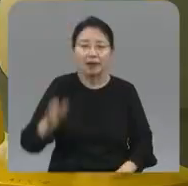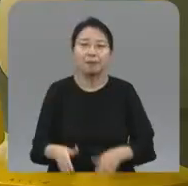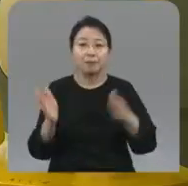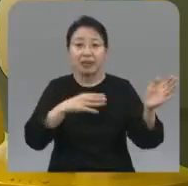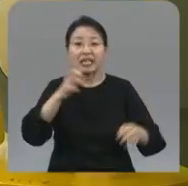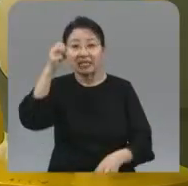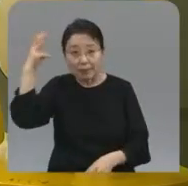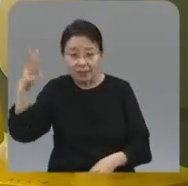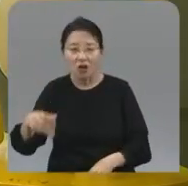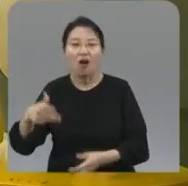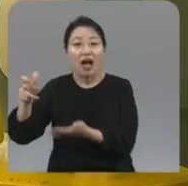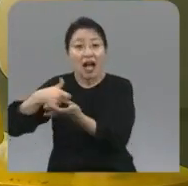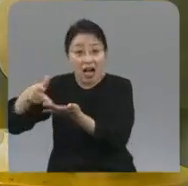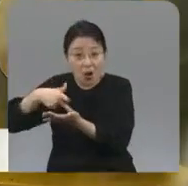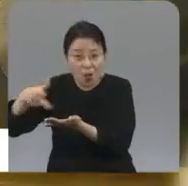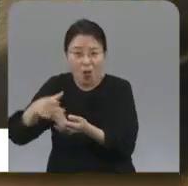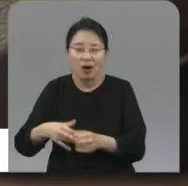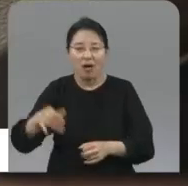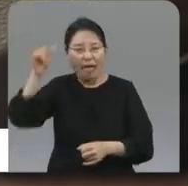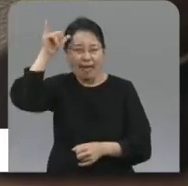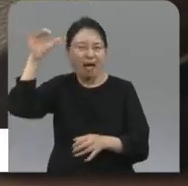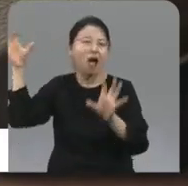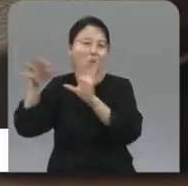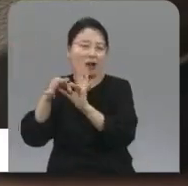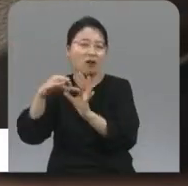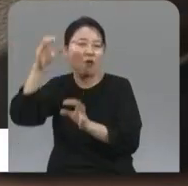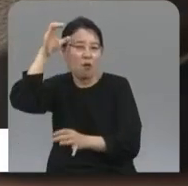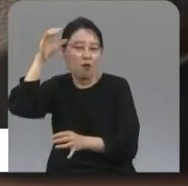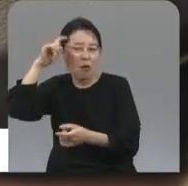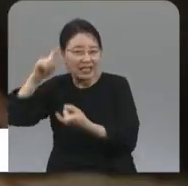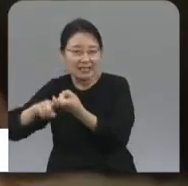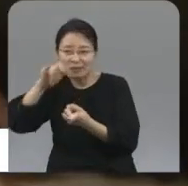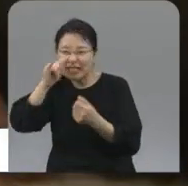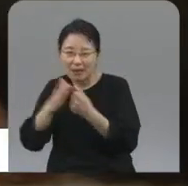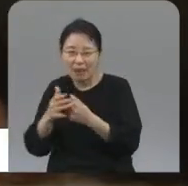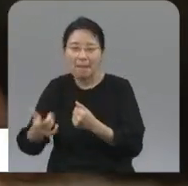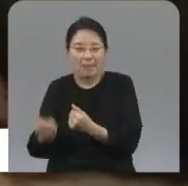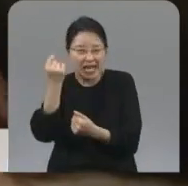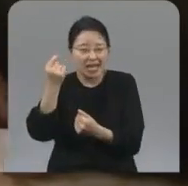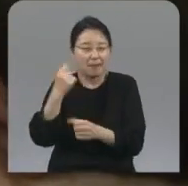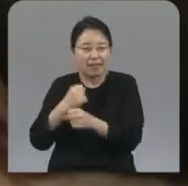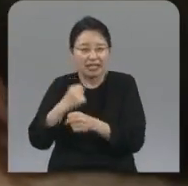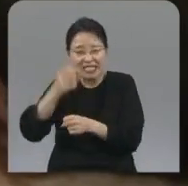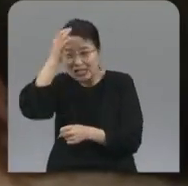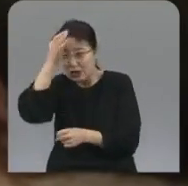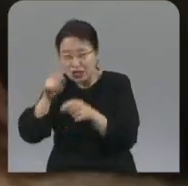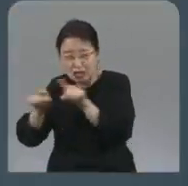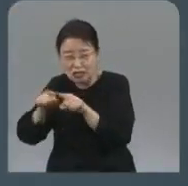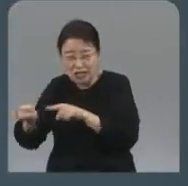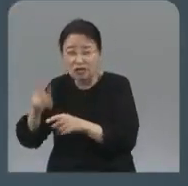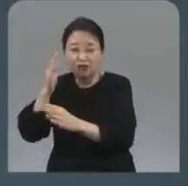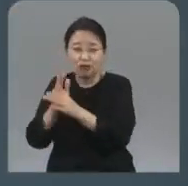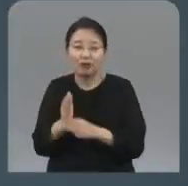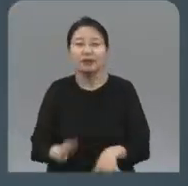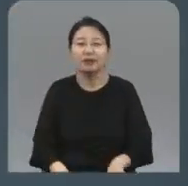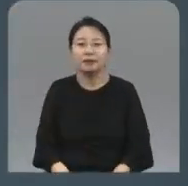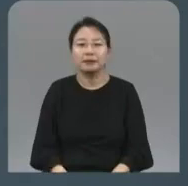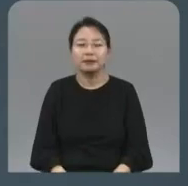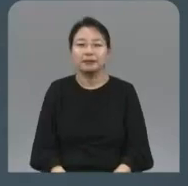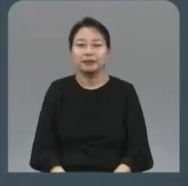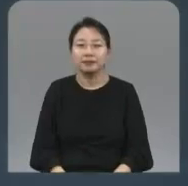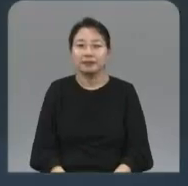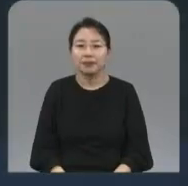interessieren sich für KI da wird dann immer intensiverer technologischer Wettlauf um eine frühe dominante Markt